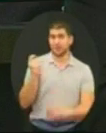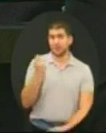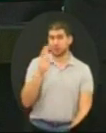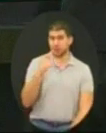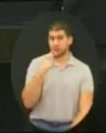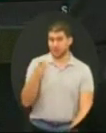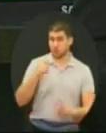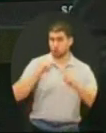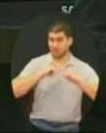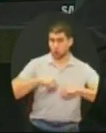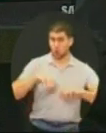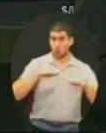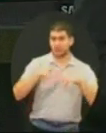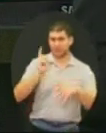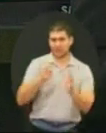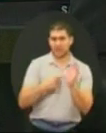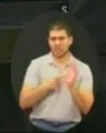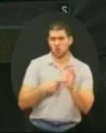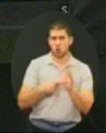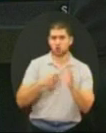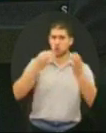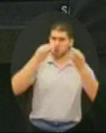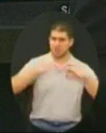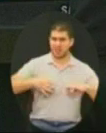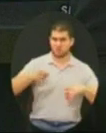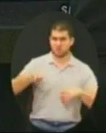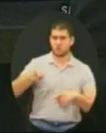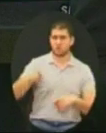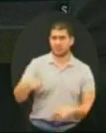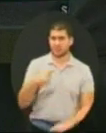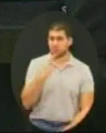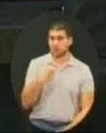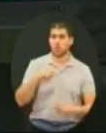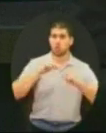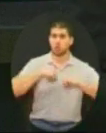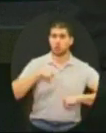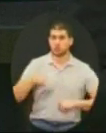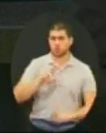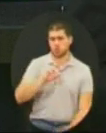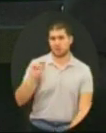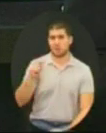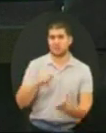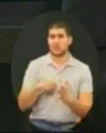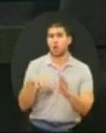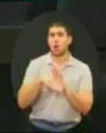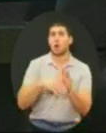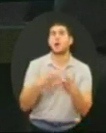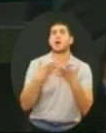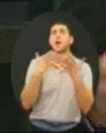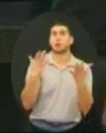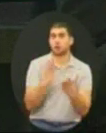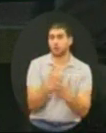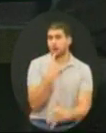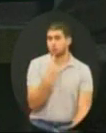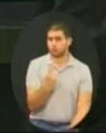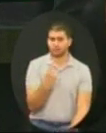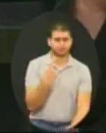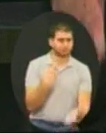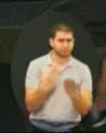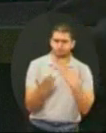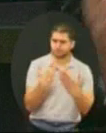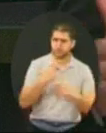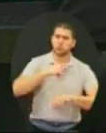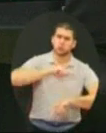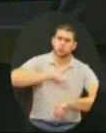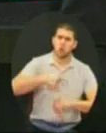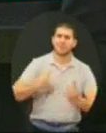כיור הקואליציה, צריך לדרוש את כבוד הכנסת. ליור הכנסת אני אומר את אותו דבר. ולכן בחוק כזה גדול, שאמרו פה, ישבו עליו